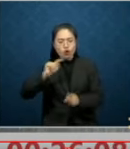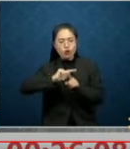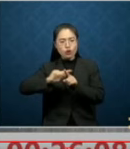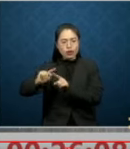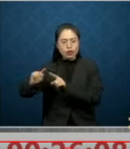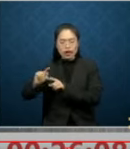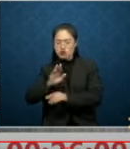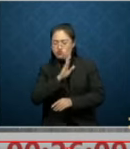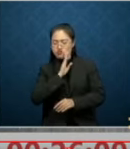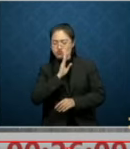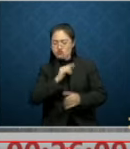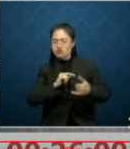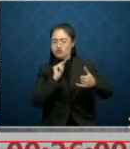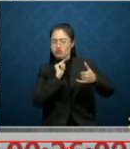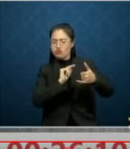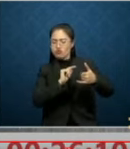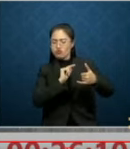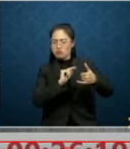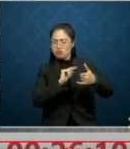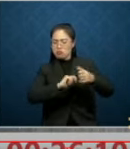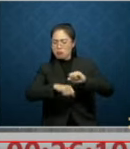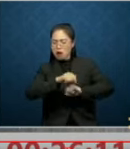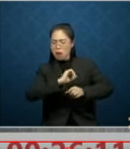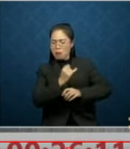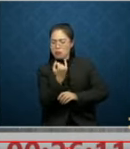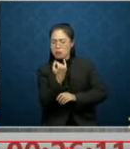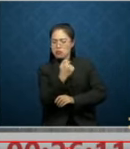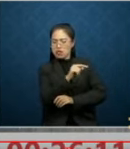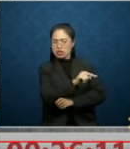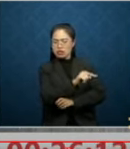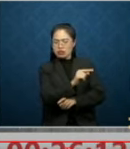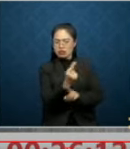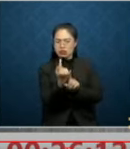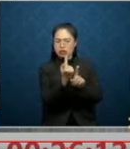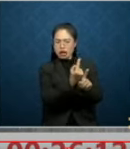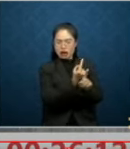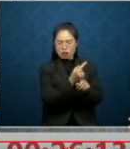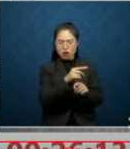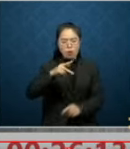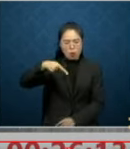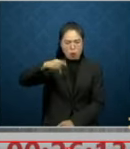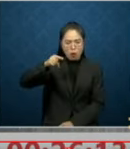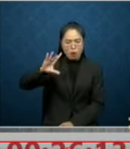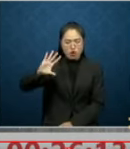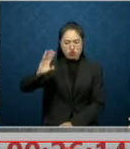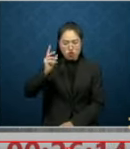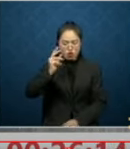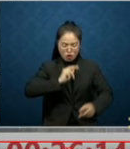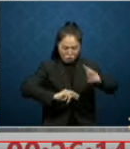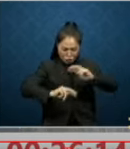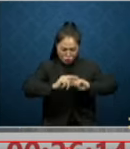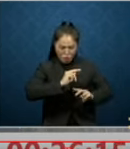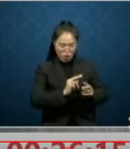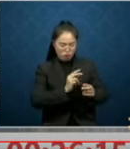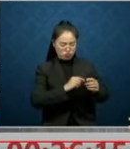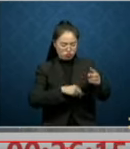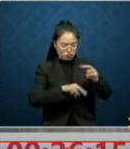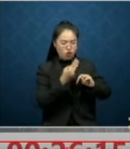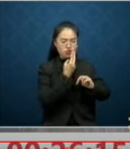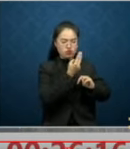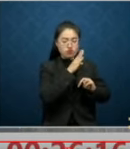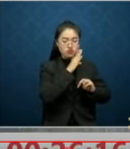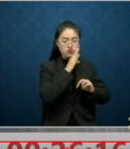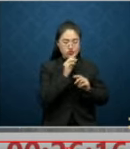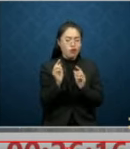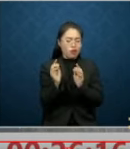ใดมีพฤติการตามมาตรา234วงเล็บ1ให้ปปช.ไต่สวนข้อเท็จจริงและหากมีมติด้วยคะแนนเสียงไม่น้อยกว่ากึ่